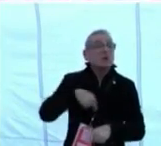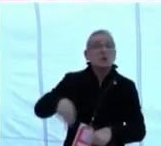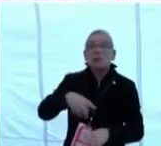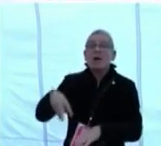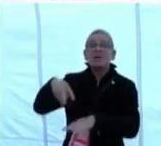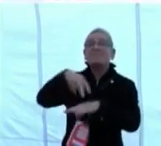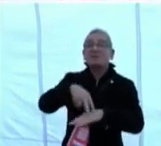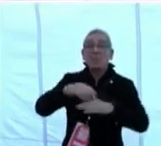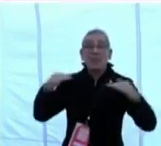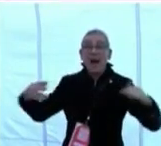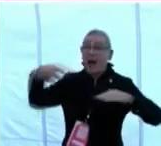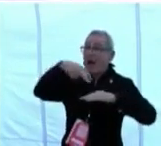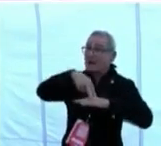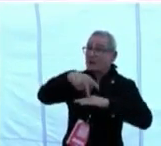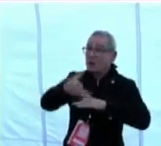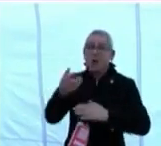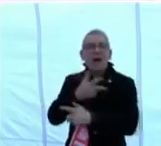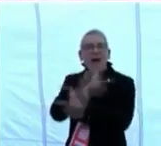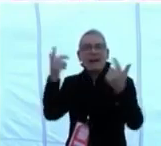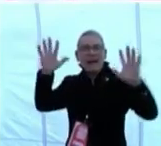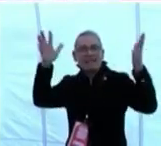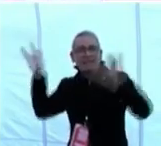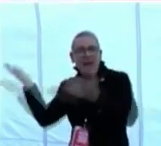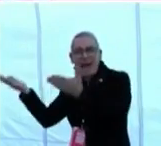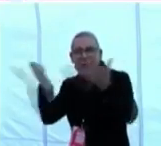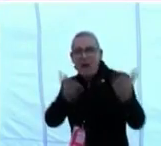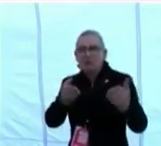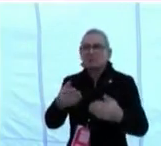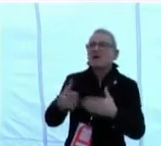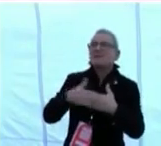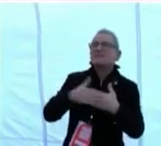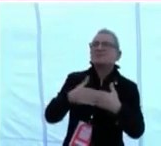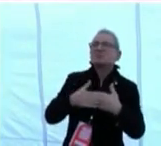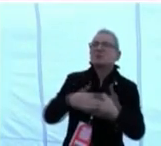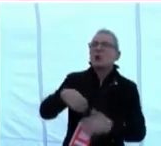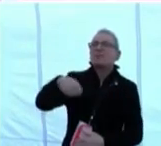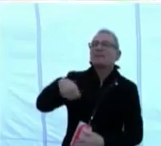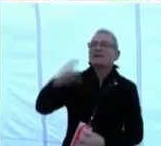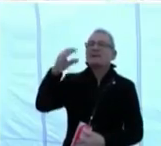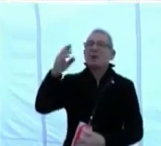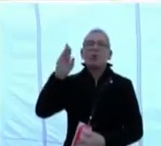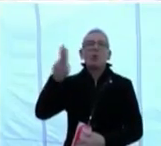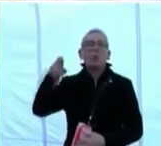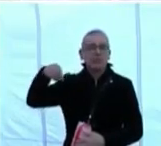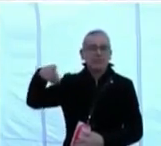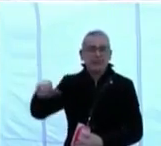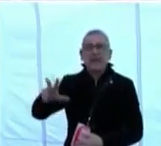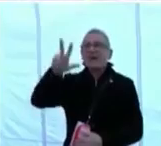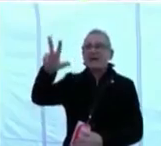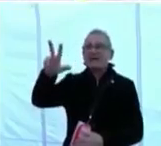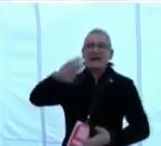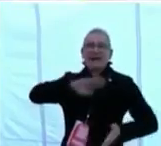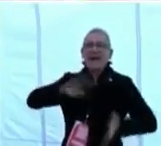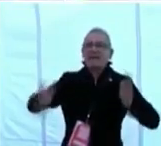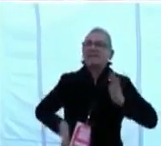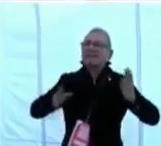è certo, il fatto che ci siano stati più voti che votanti, e questo è già, come dire, un dato